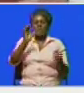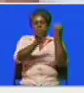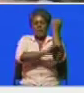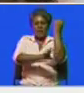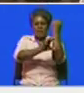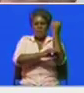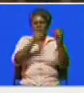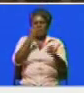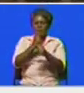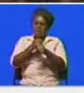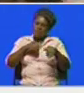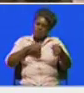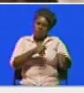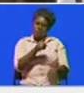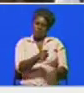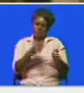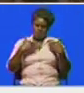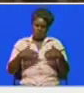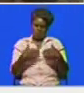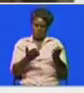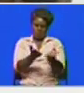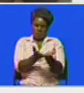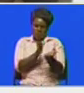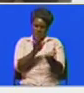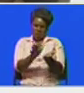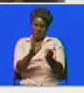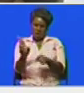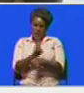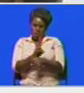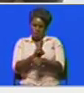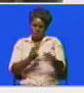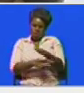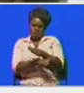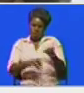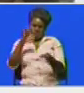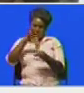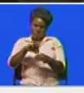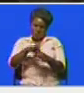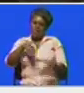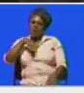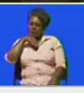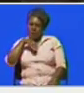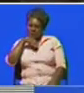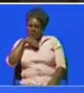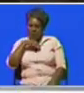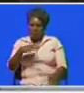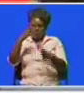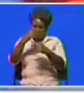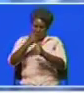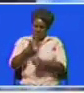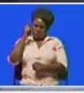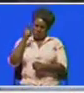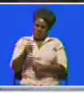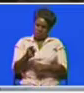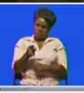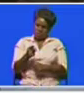nayo itaandama hawa wengine ambayo mitambo yao ilitumiwa kuiba kura za Raila. Hii kampuni,